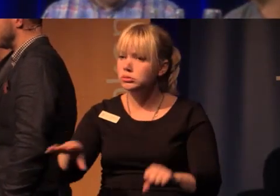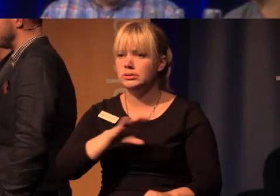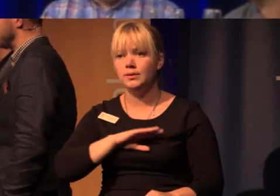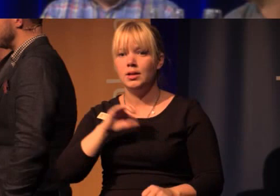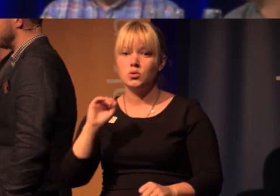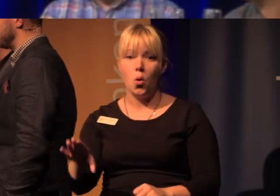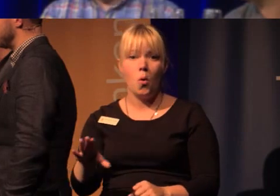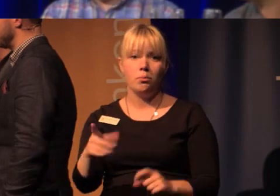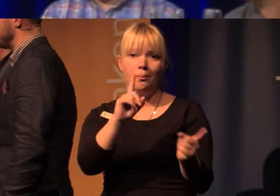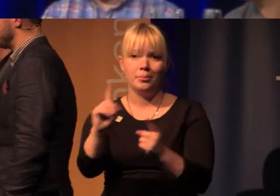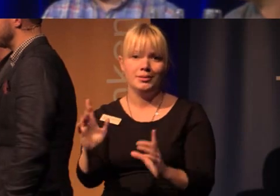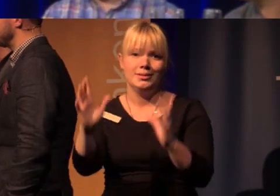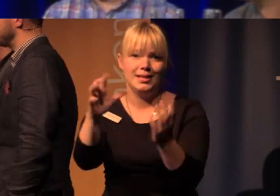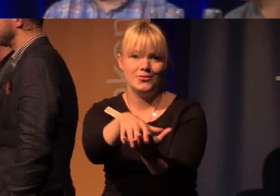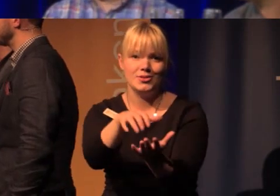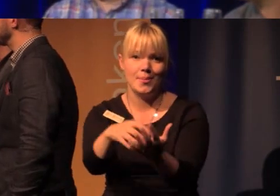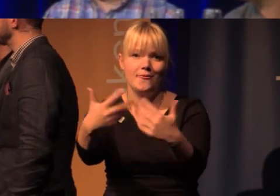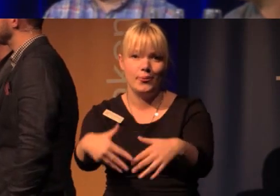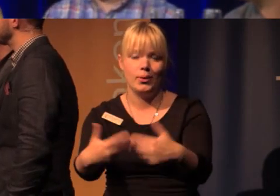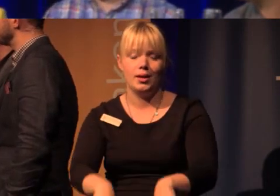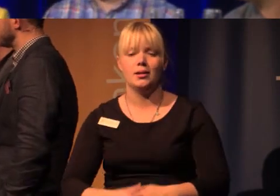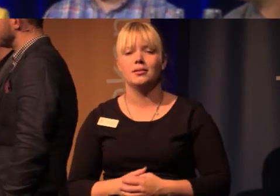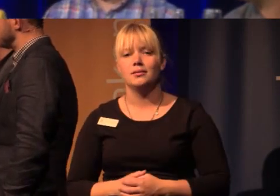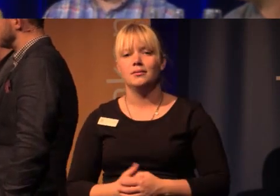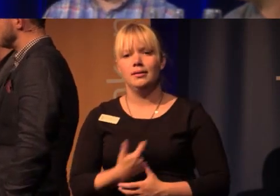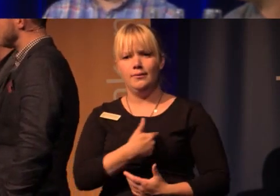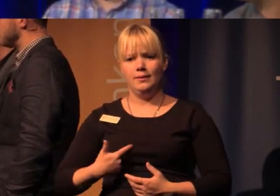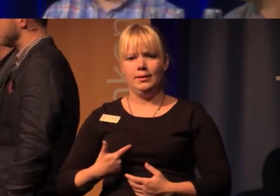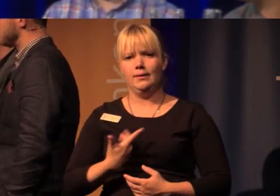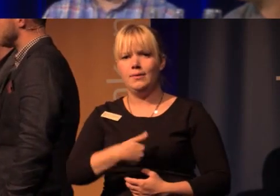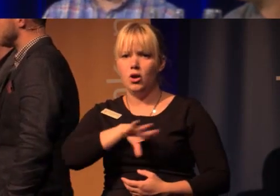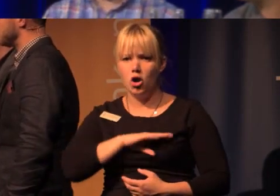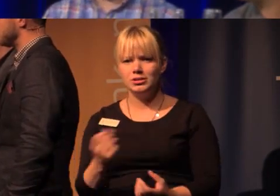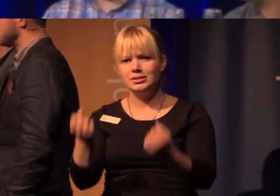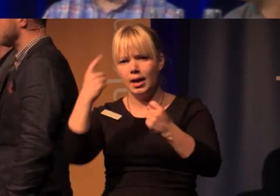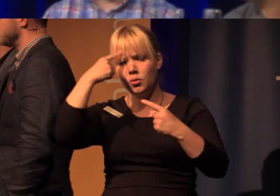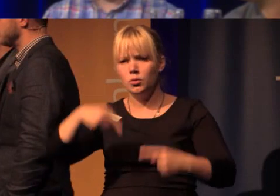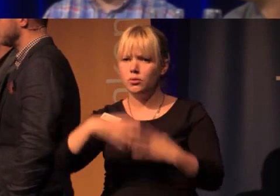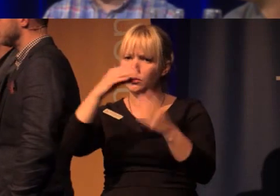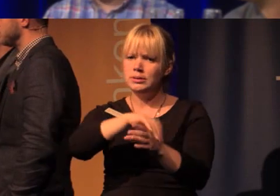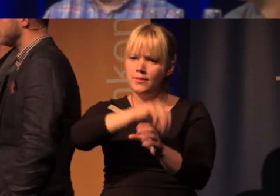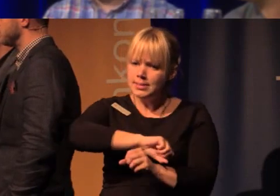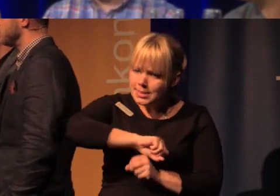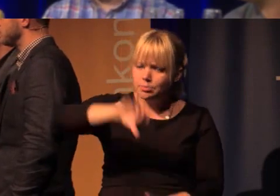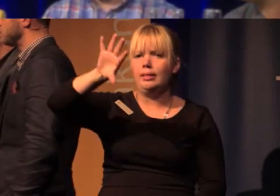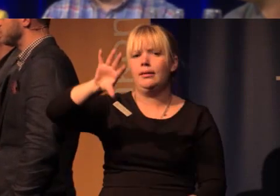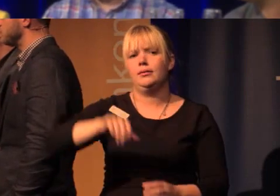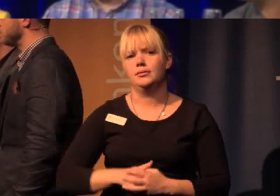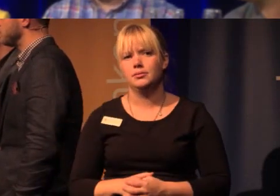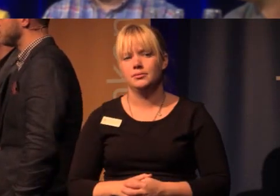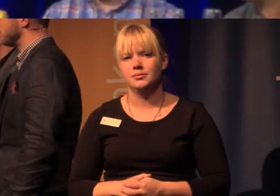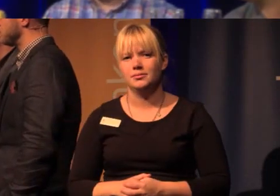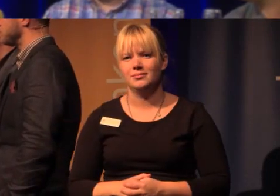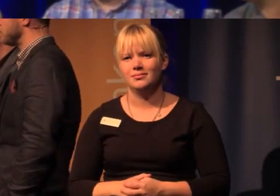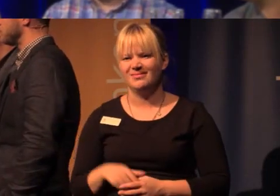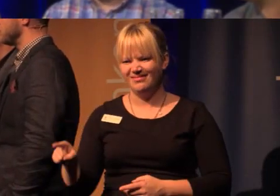fungera. Vi vill ha en stark kultur som finns över hela landet. Jag vänder mig också lite emot det här